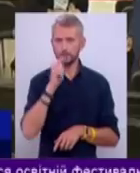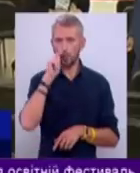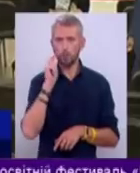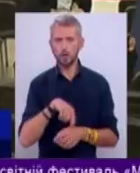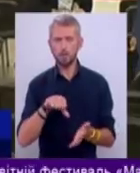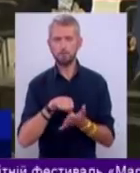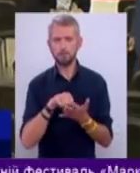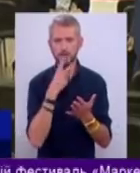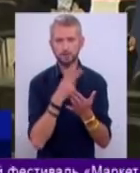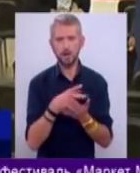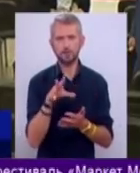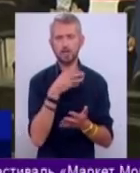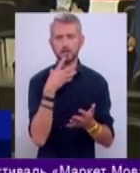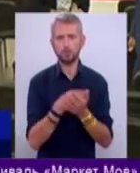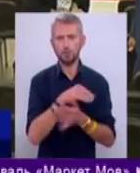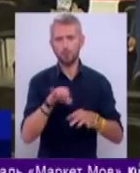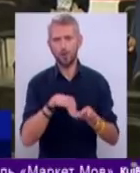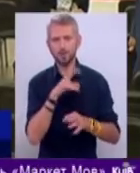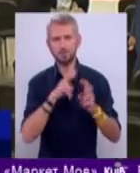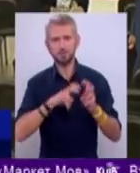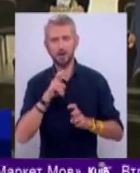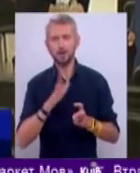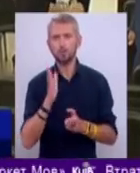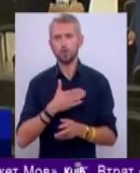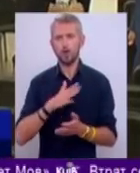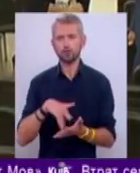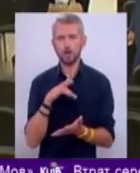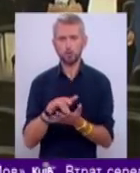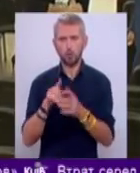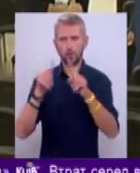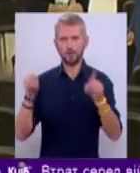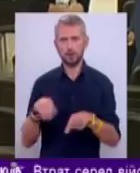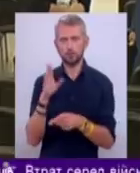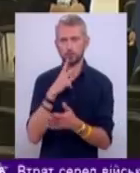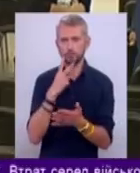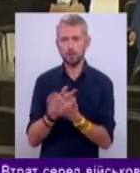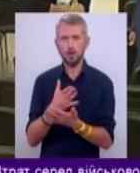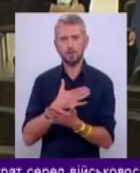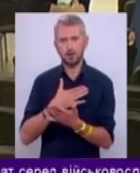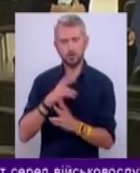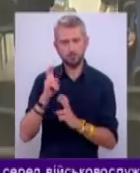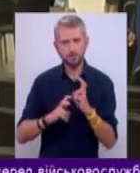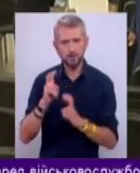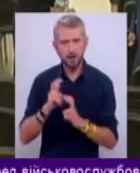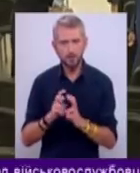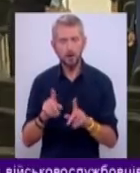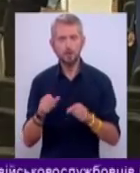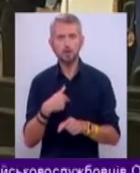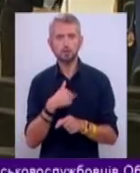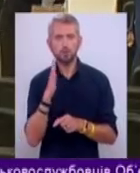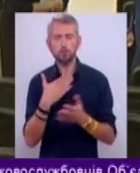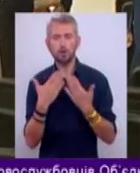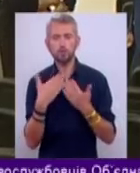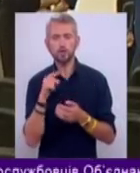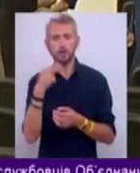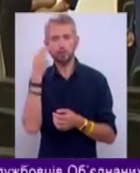представляет все свои проекты и предприятия. Будет наш городской стенд, в котором будут представлены наши промышленные предприятия. Также мы будем общаться с